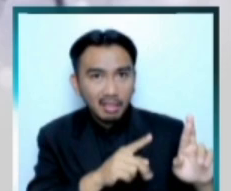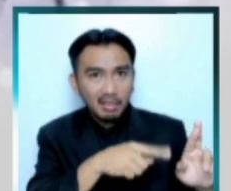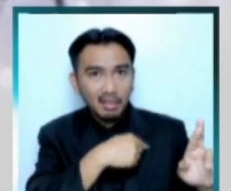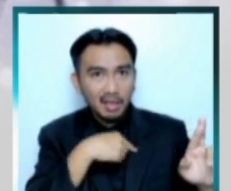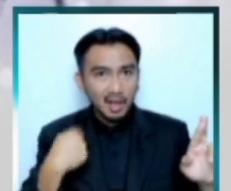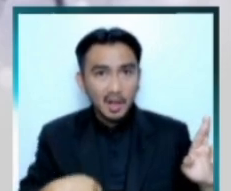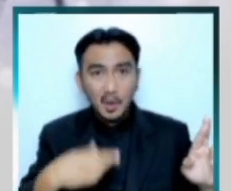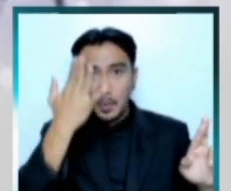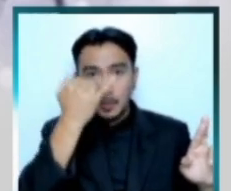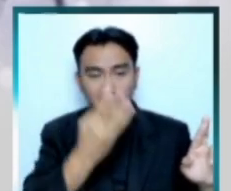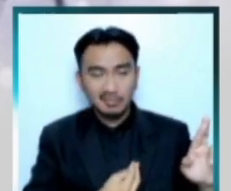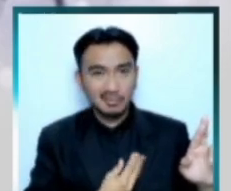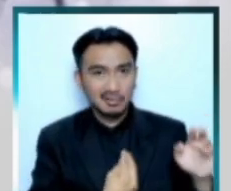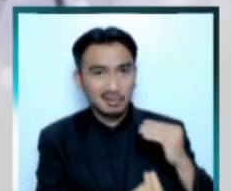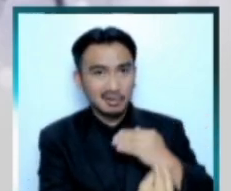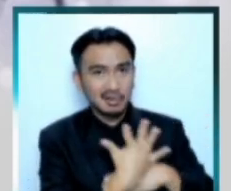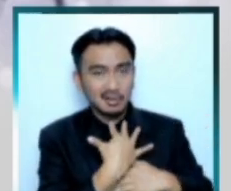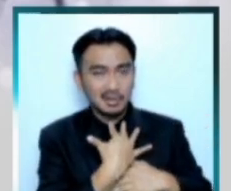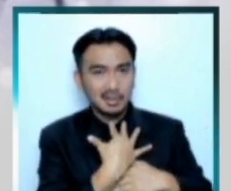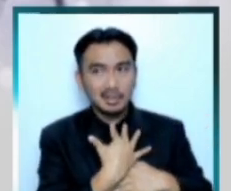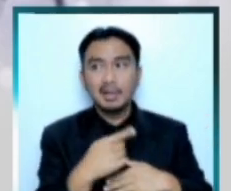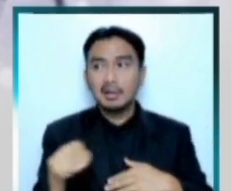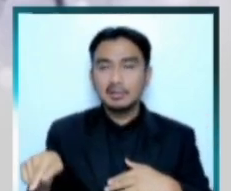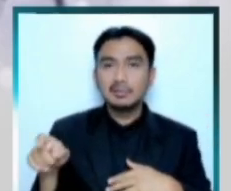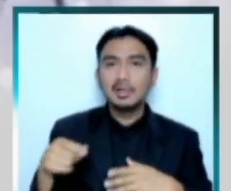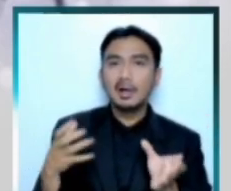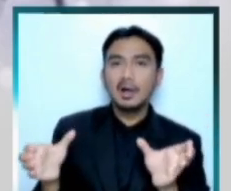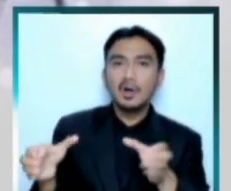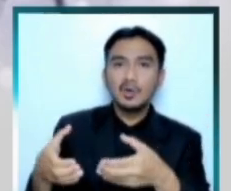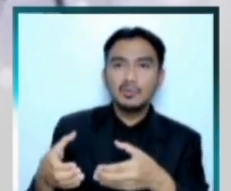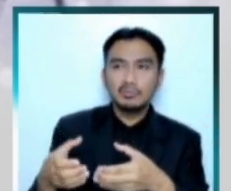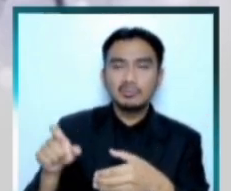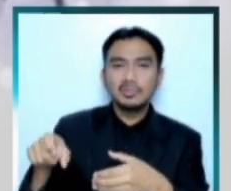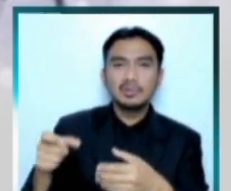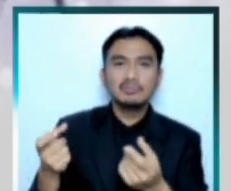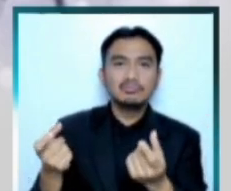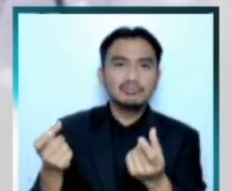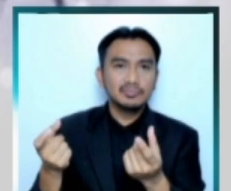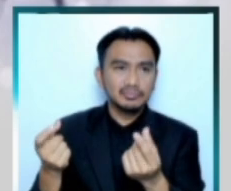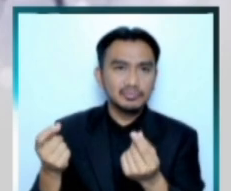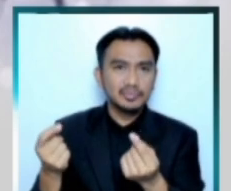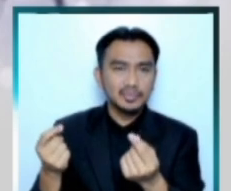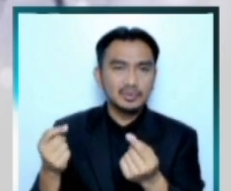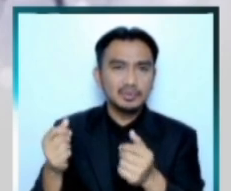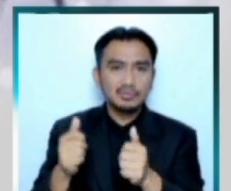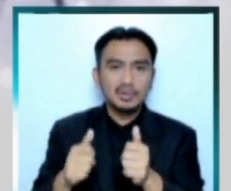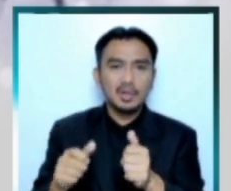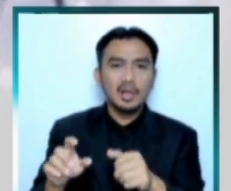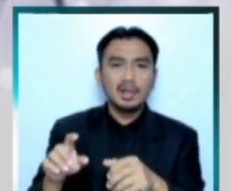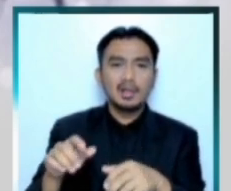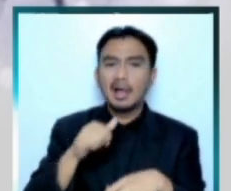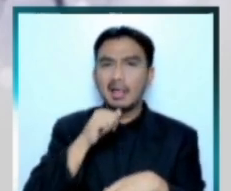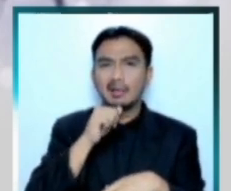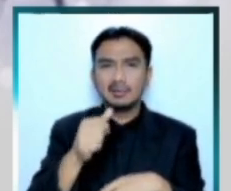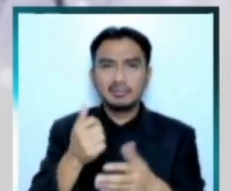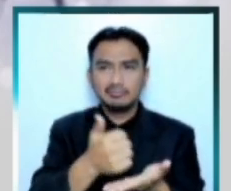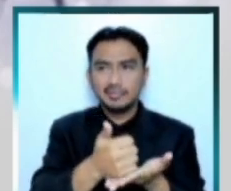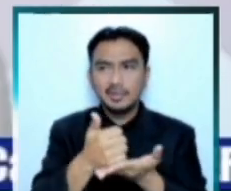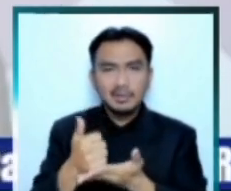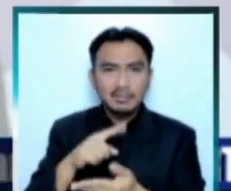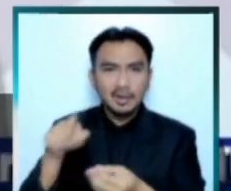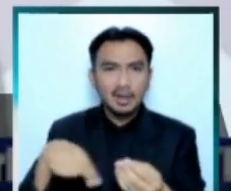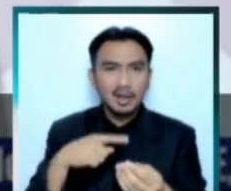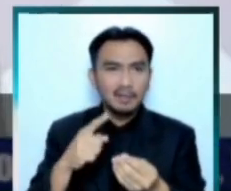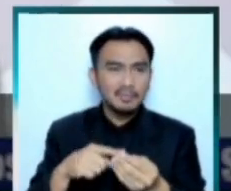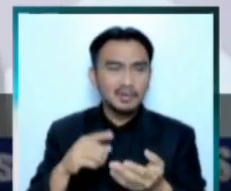mga susunod na pinuno na hindi makakatulong ang anyay theatrics o drama. Ipagpapatuloy naman daw